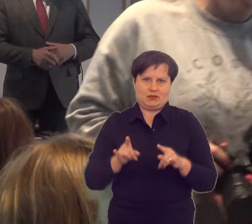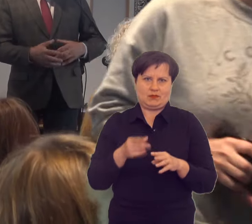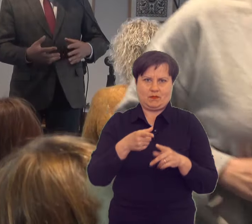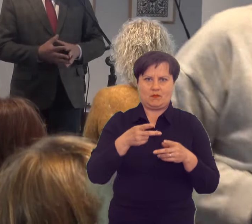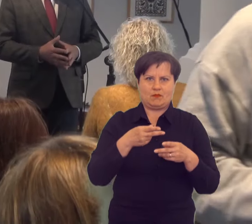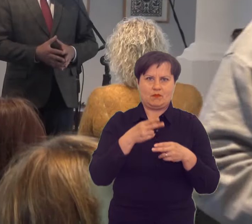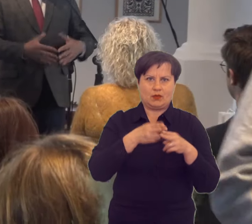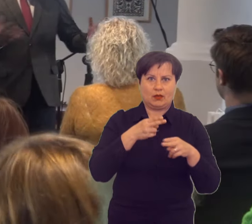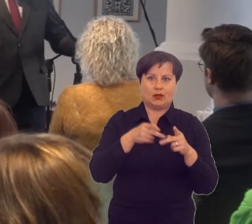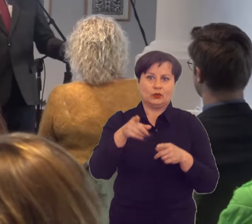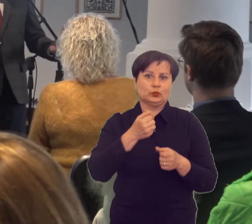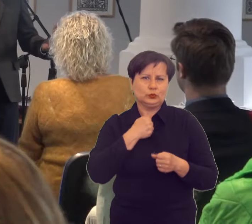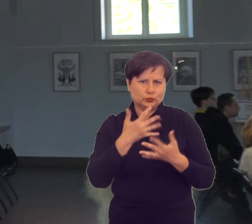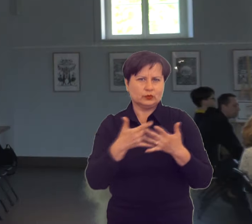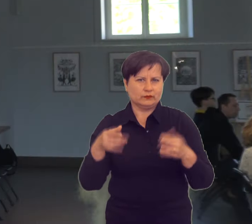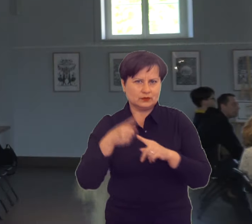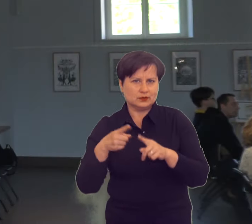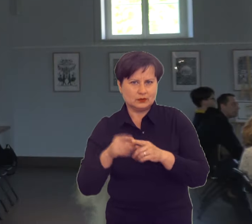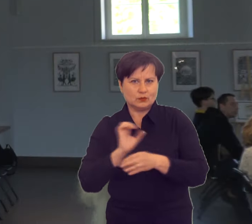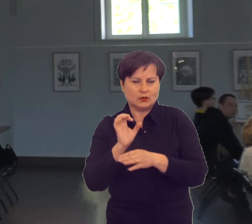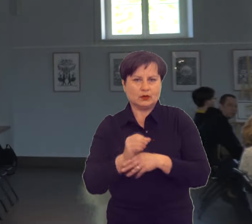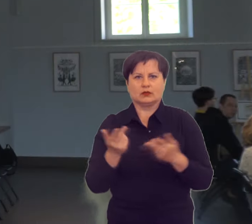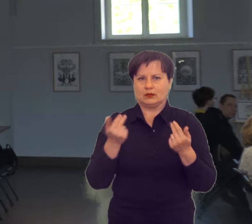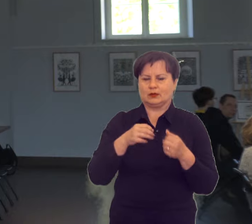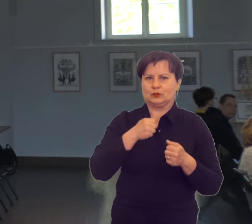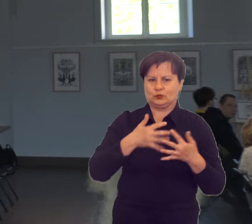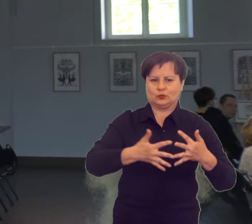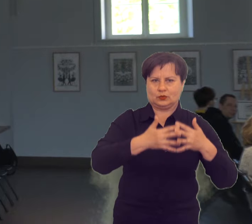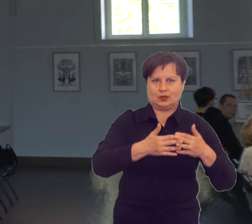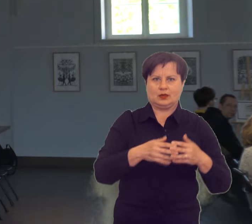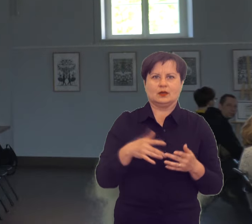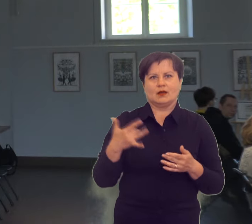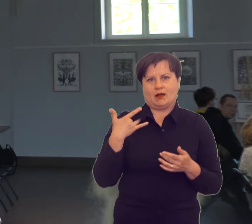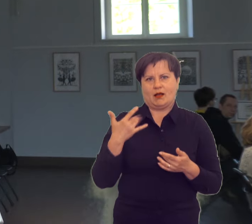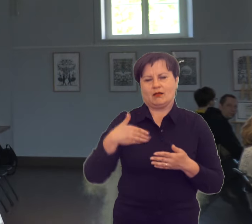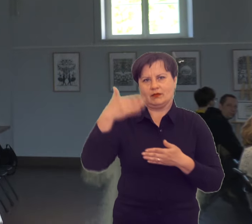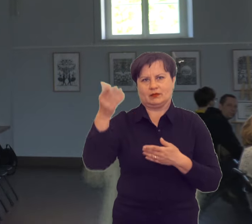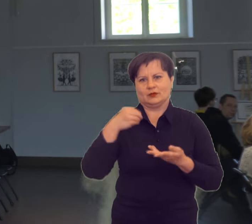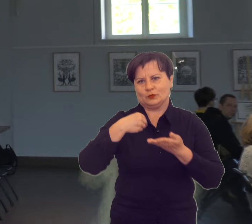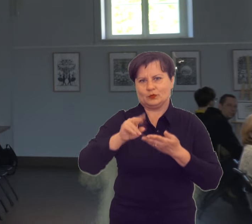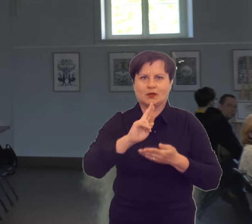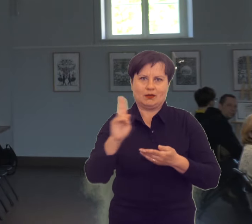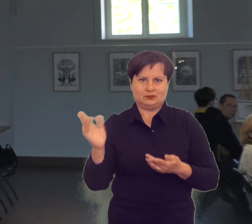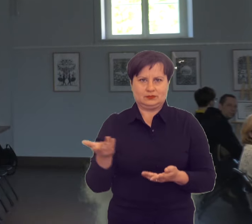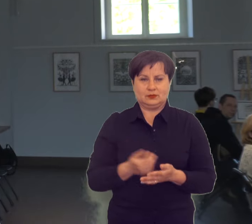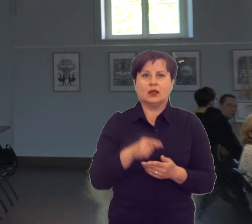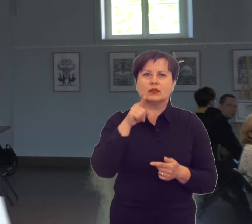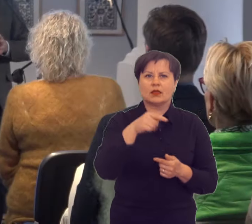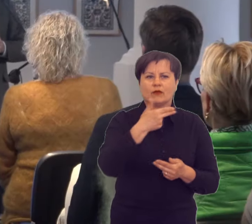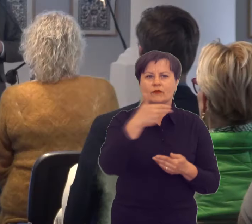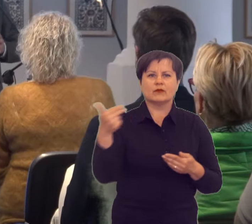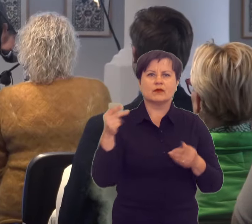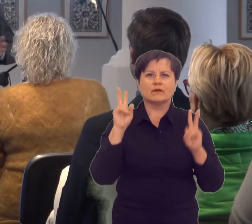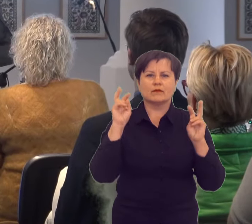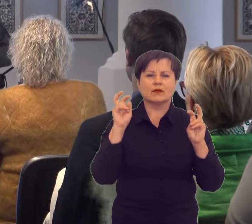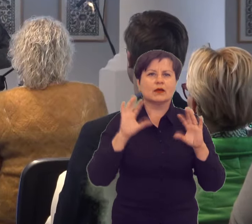esi pagaminęs? Taip, labai daug. Pilna dėžė visokių gaminių. Gal kažkada kažkas ir nupirks. Tai